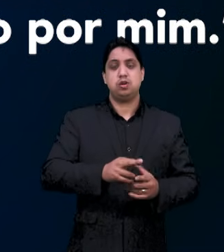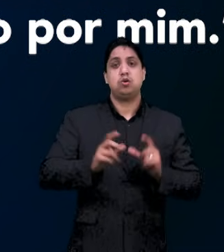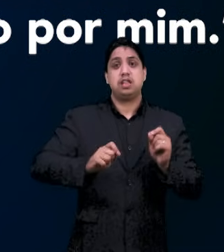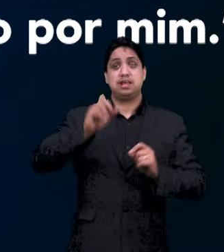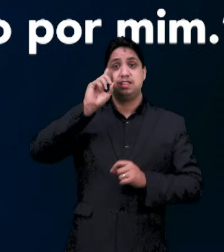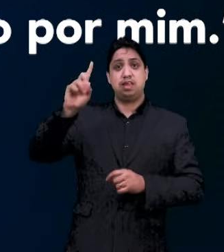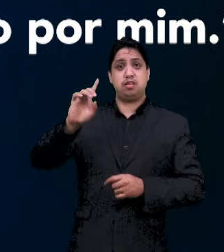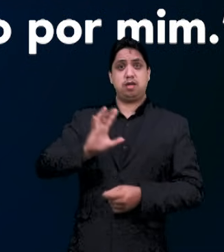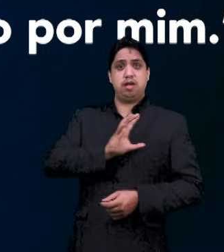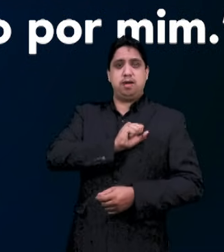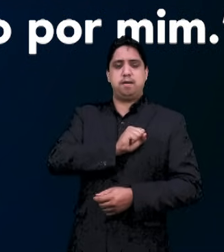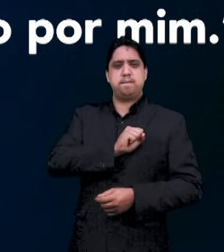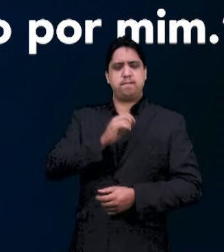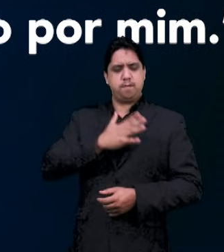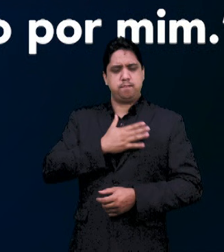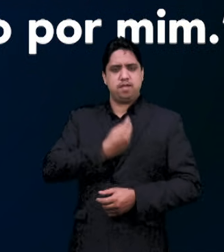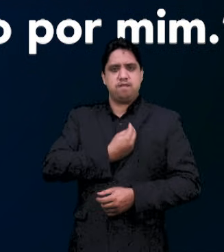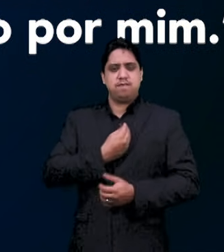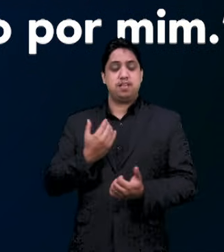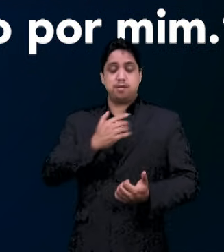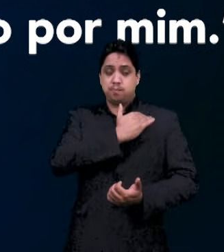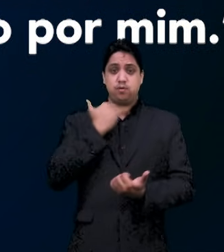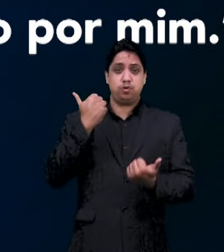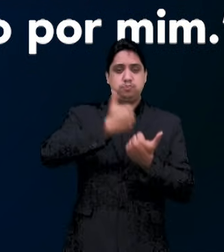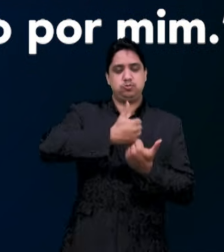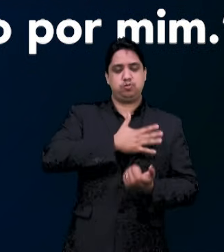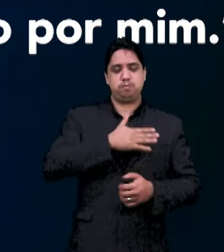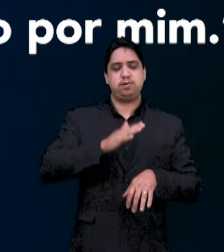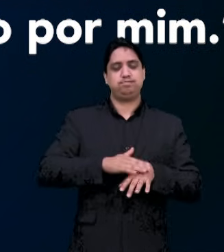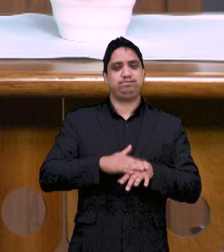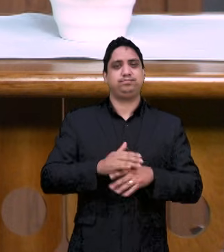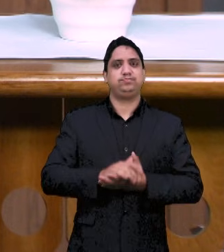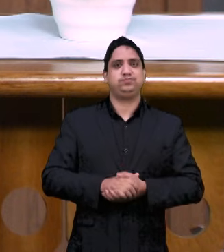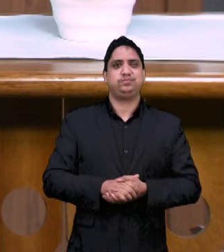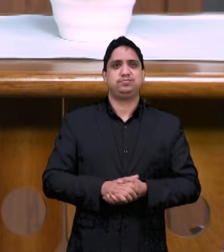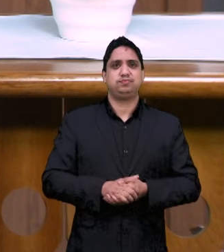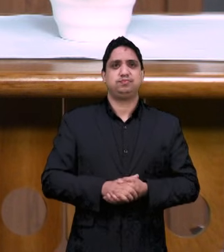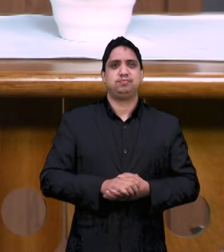Fils de Dieu, lequel m'a aimé et s'est donné à soi-même.